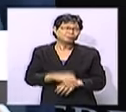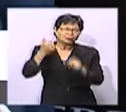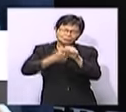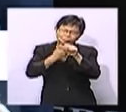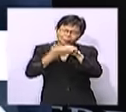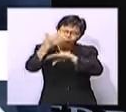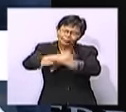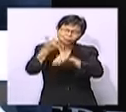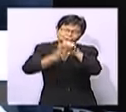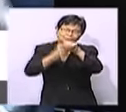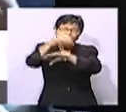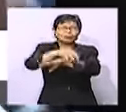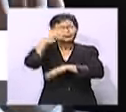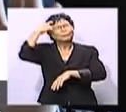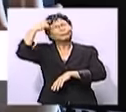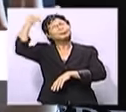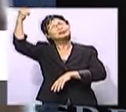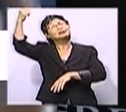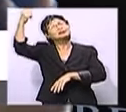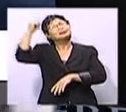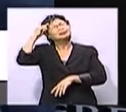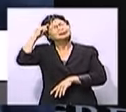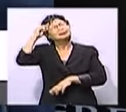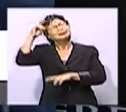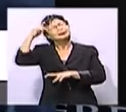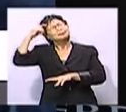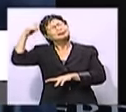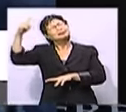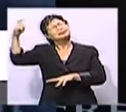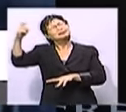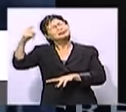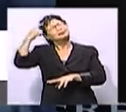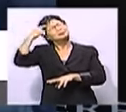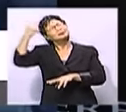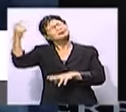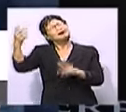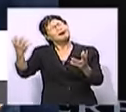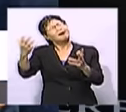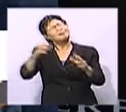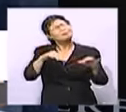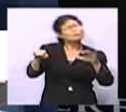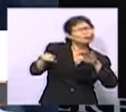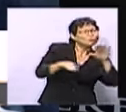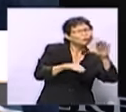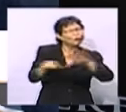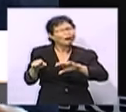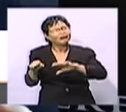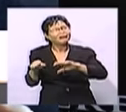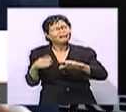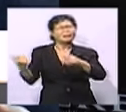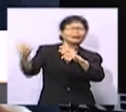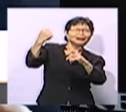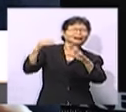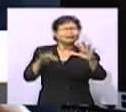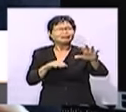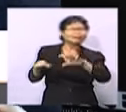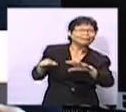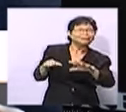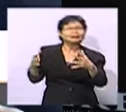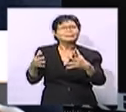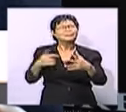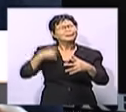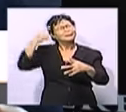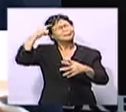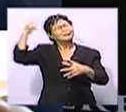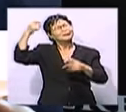night saya visualize, saya imagine macam mana saya nak move, saya nak gerak, kalau saya kena hit macam mana saya nak react.